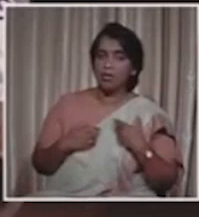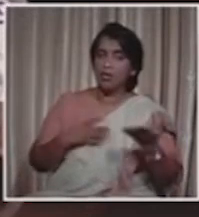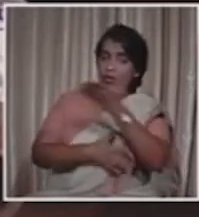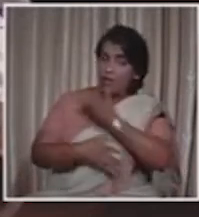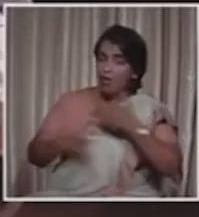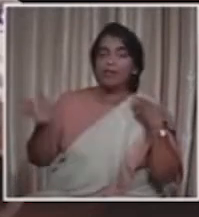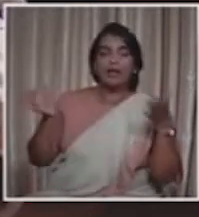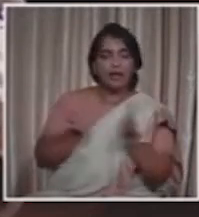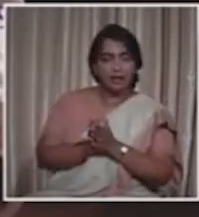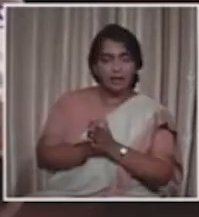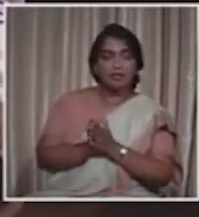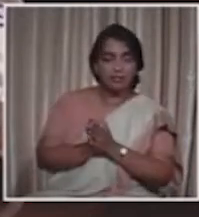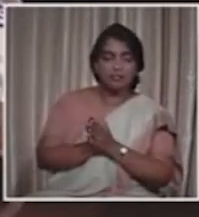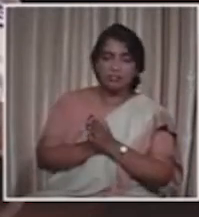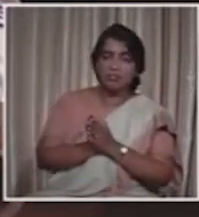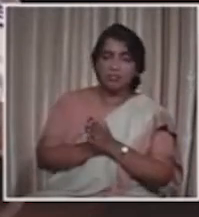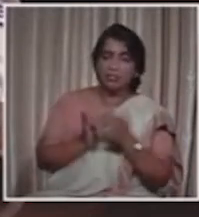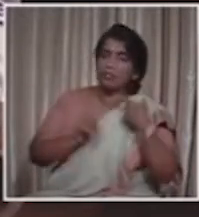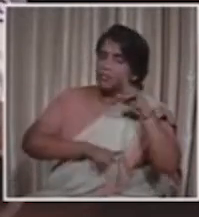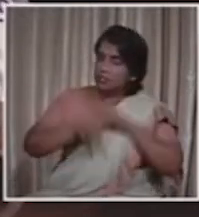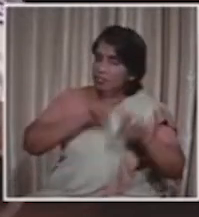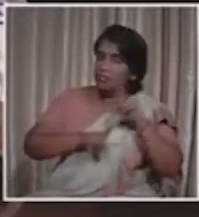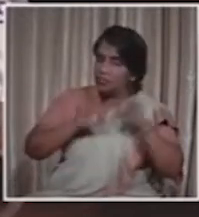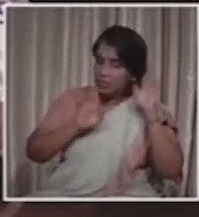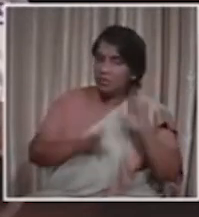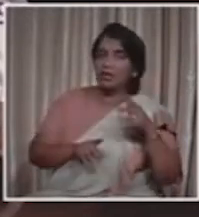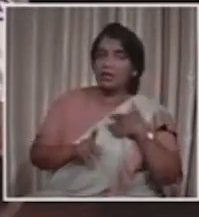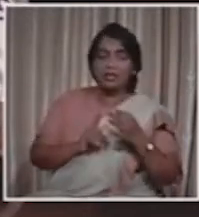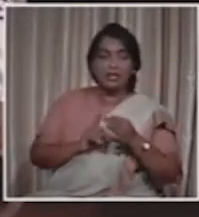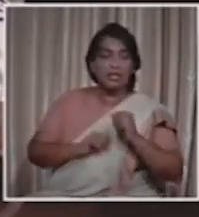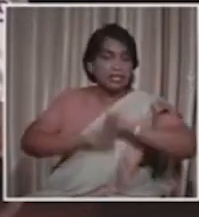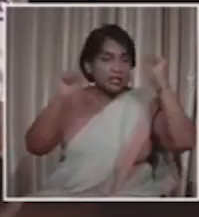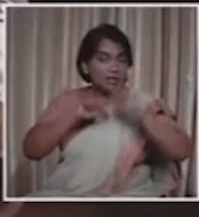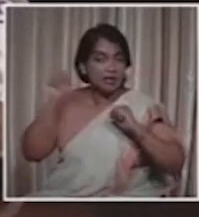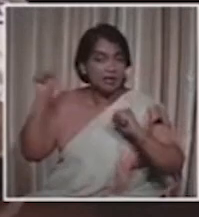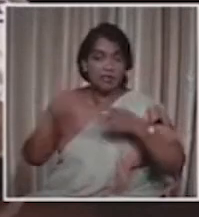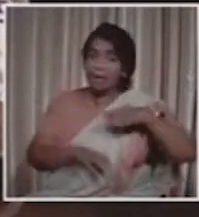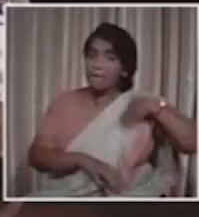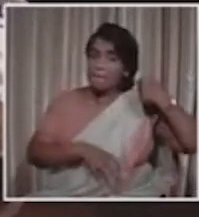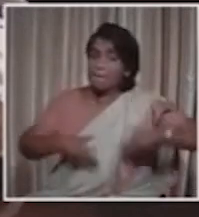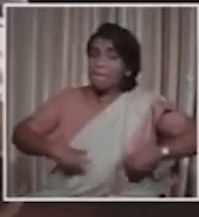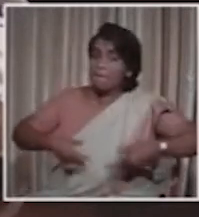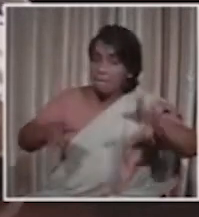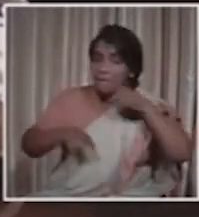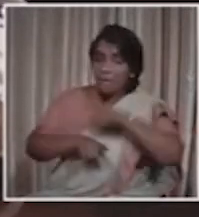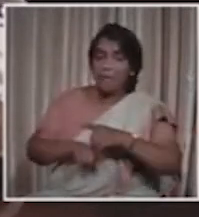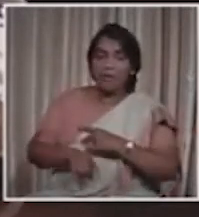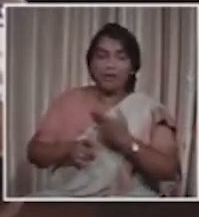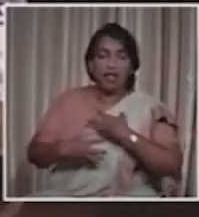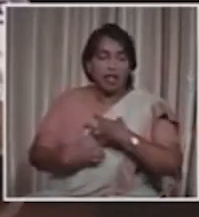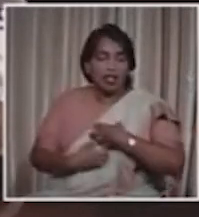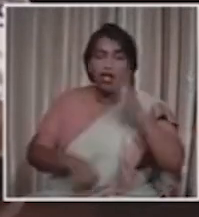samaga pragatishiliwa sahakatcha karala jana aragale maha pare e duk vindana